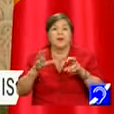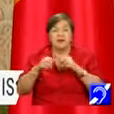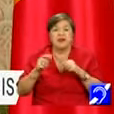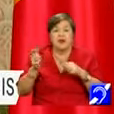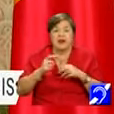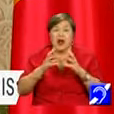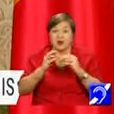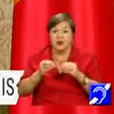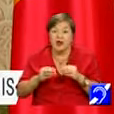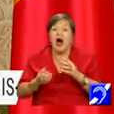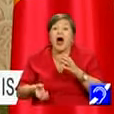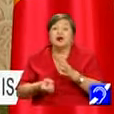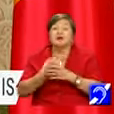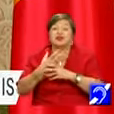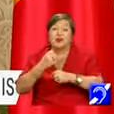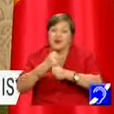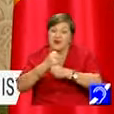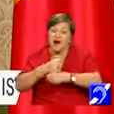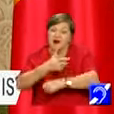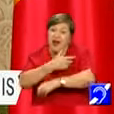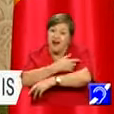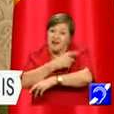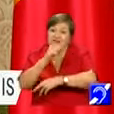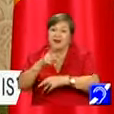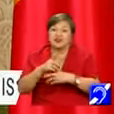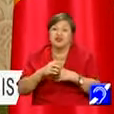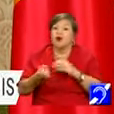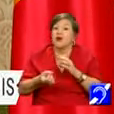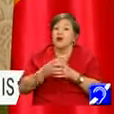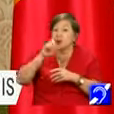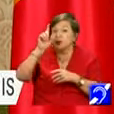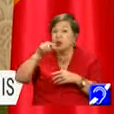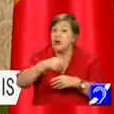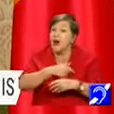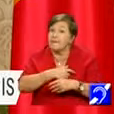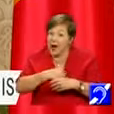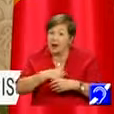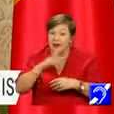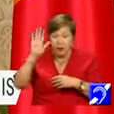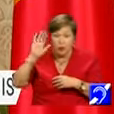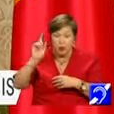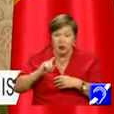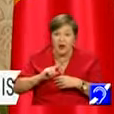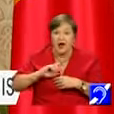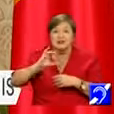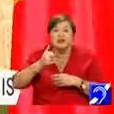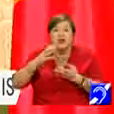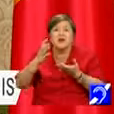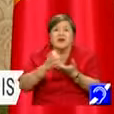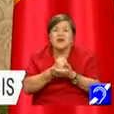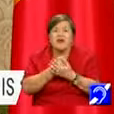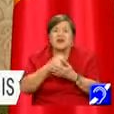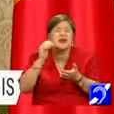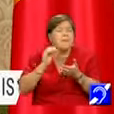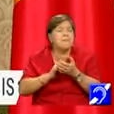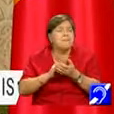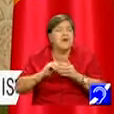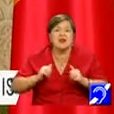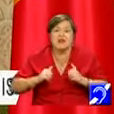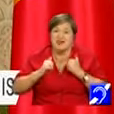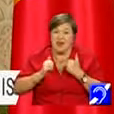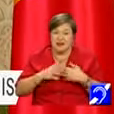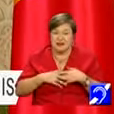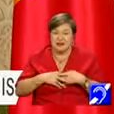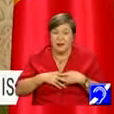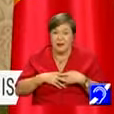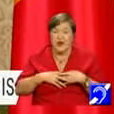inițiem procesul de vaccinare deja la începutul lunii martie și să salvăm mii de vieți. Un aspect important